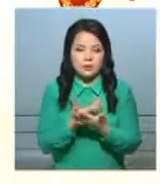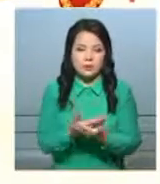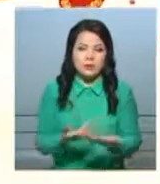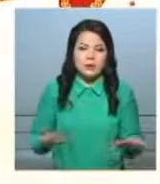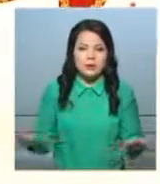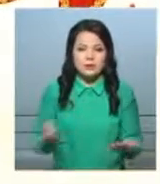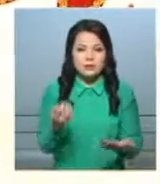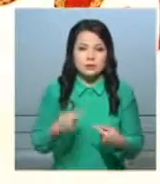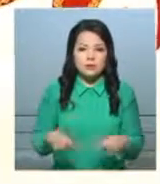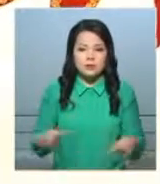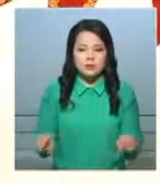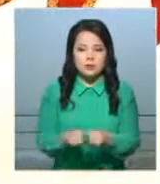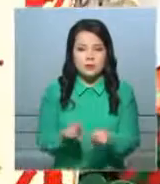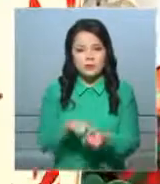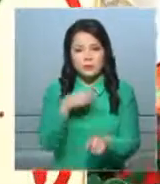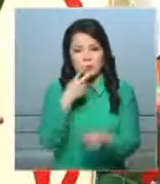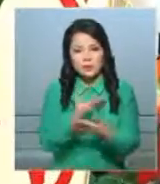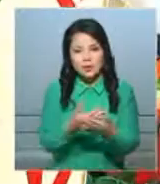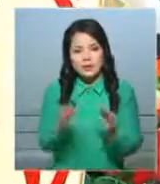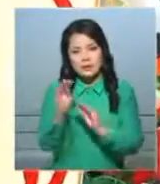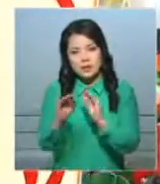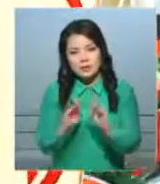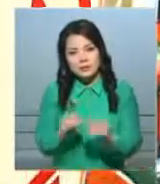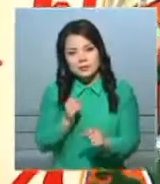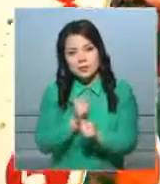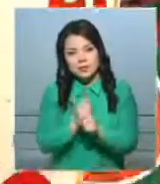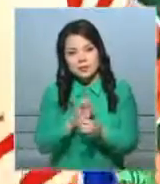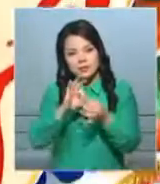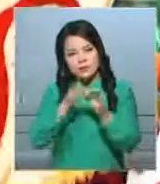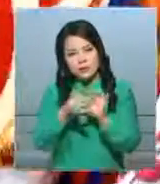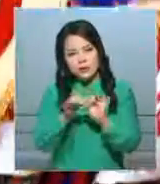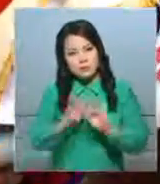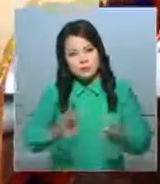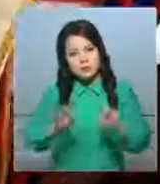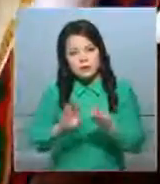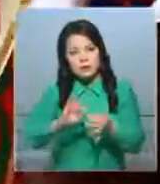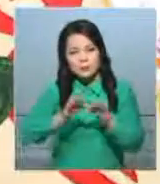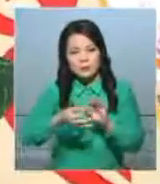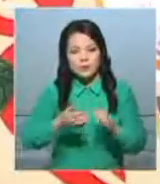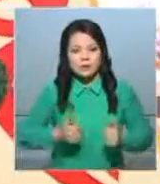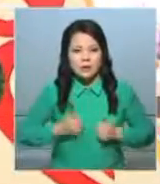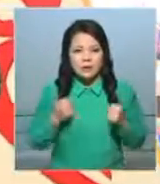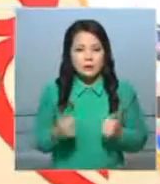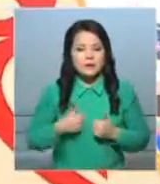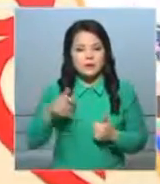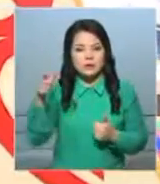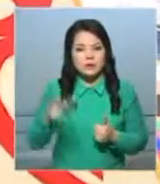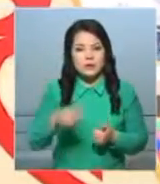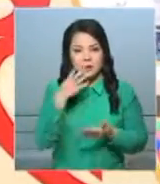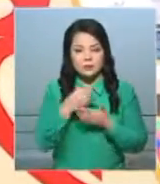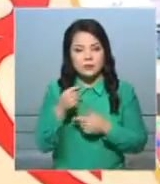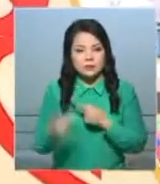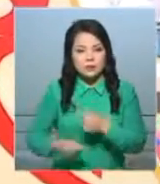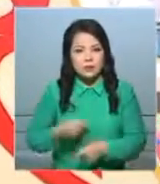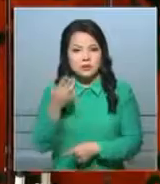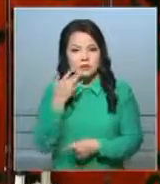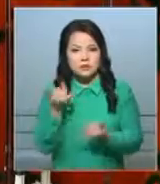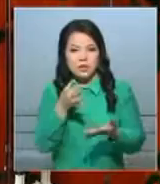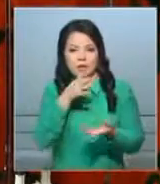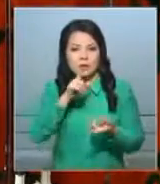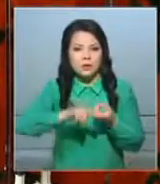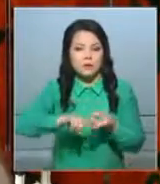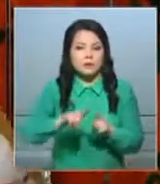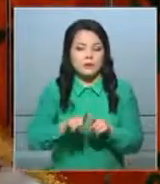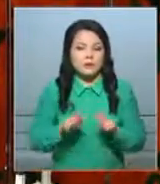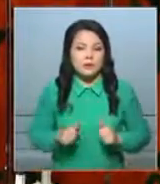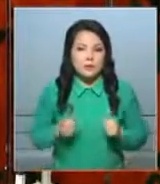қажет дүниелерді түрлендіріп, оларға жаңаша рең мазмұн беру Райынгүлдің басты ұстанымы. Сол арқылы көне дәстүр қазіргі заманмен